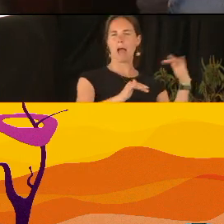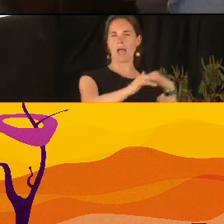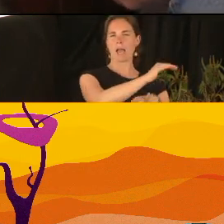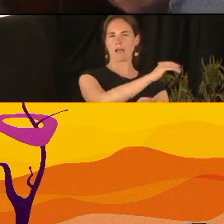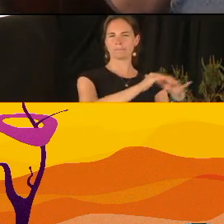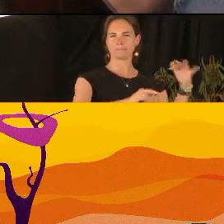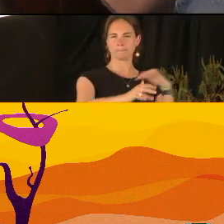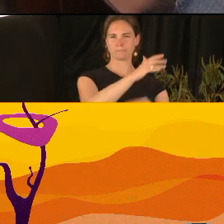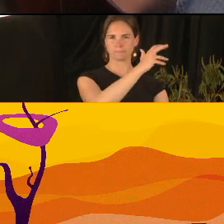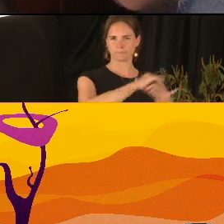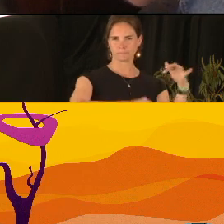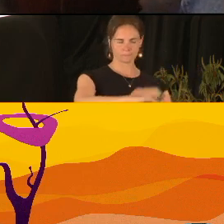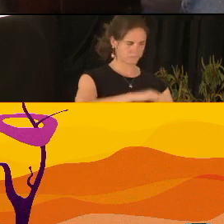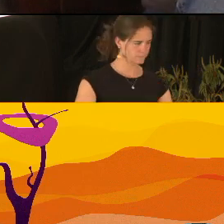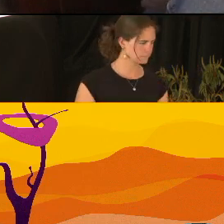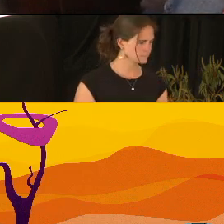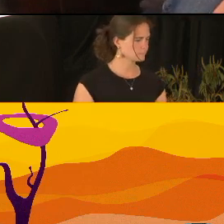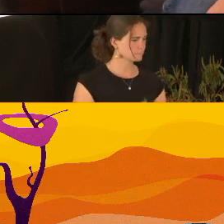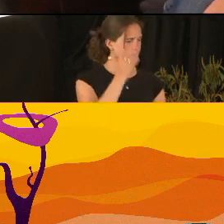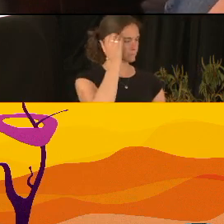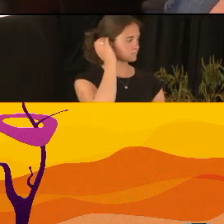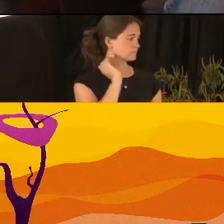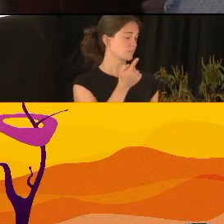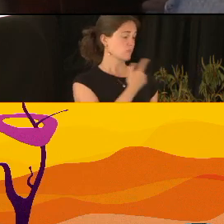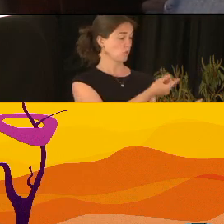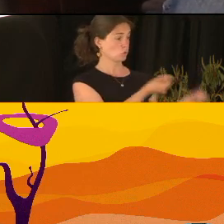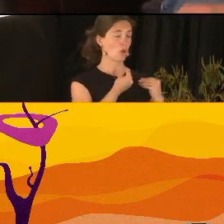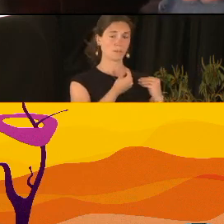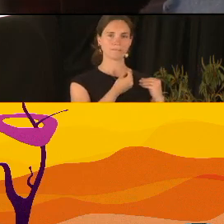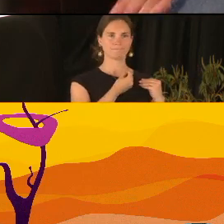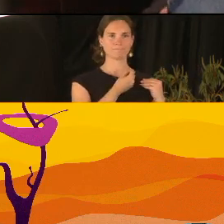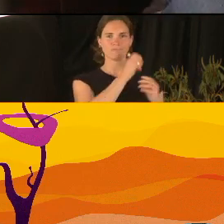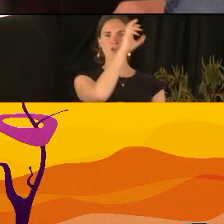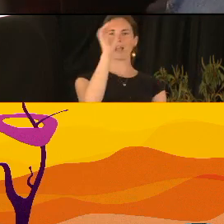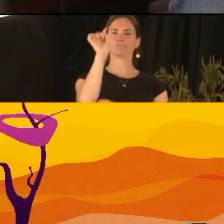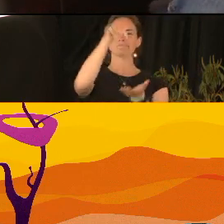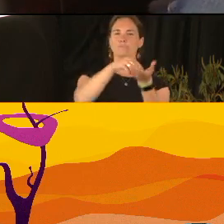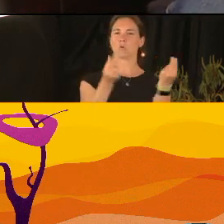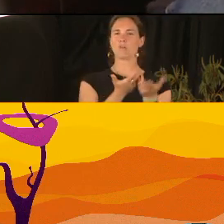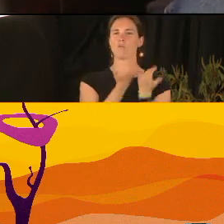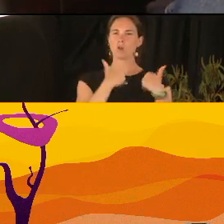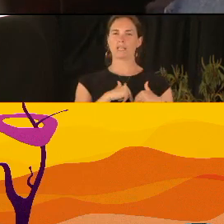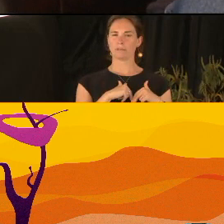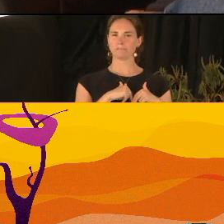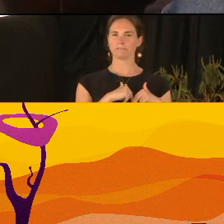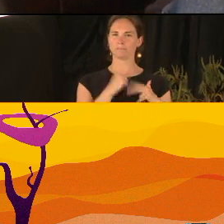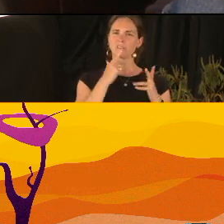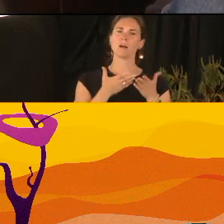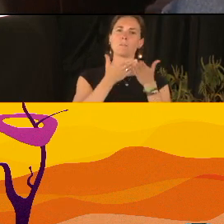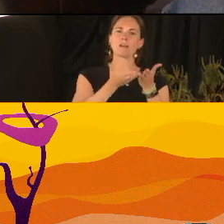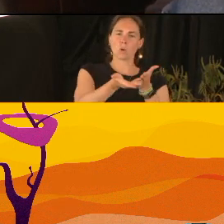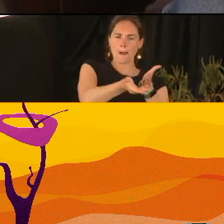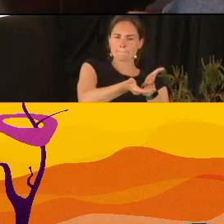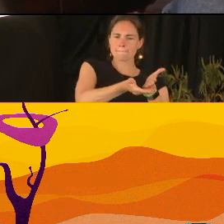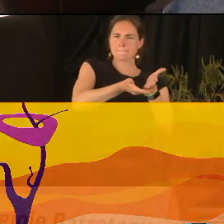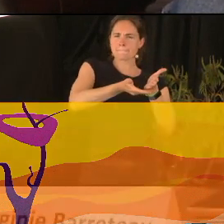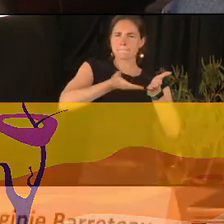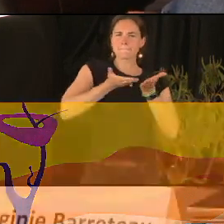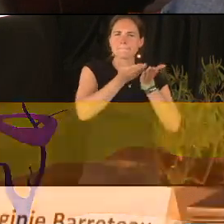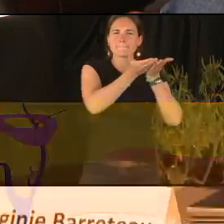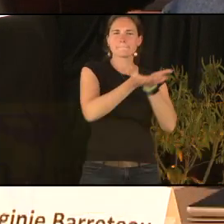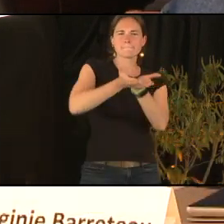chez Inculte. Vous nous emmenez dans les marais de Vendée, sur ces barques plates qui parcourent